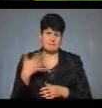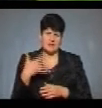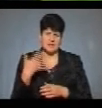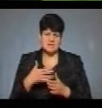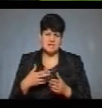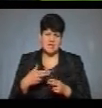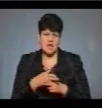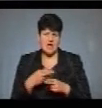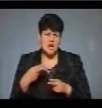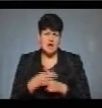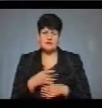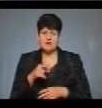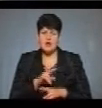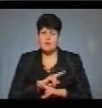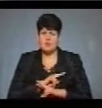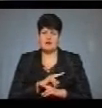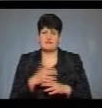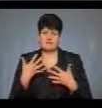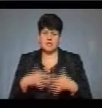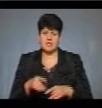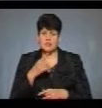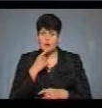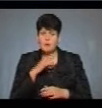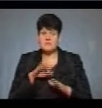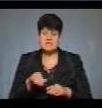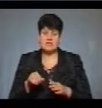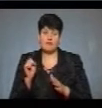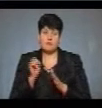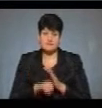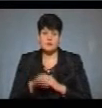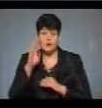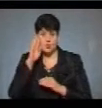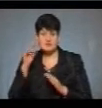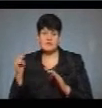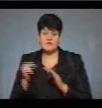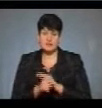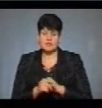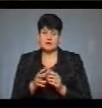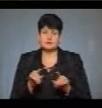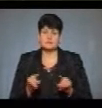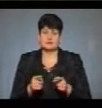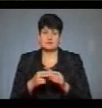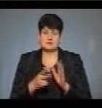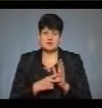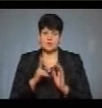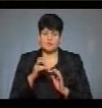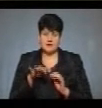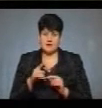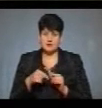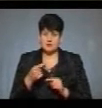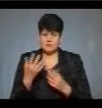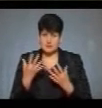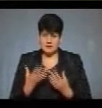ран. Вона померла від втрати крові. Після вбивства хлопець втік. Затримали його 17 квітня, а наступного дня суд обрав